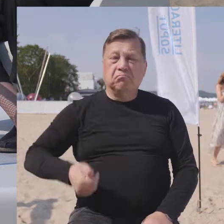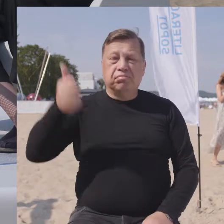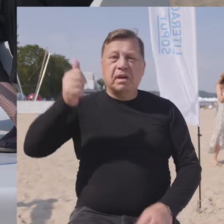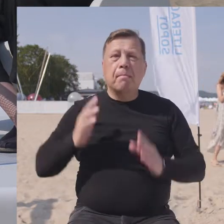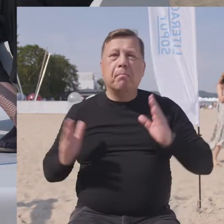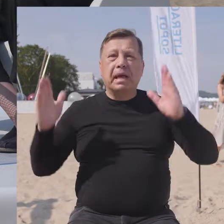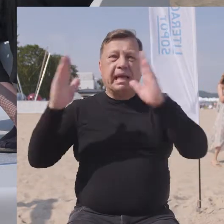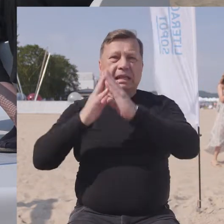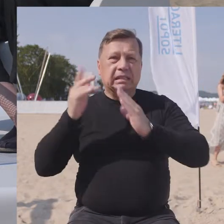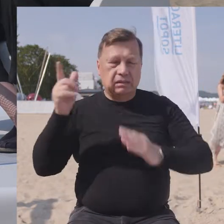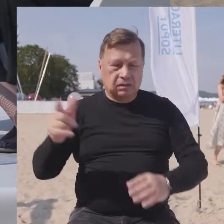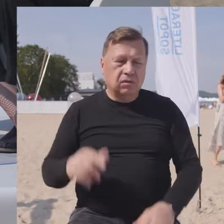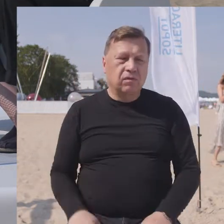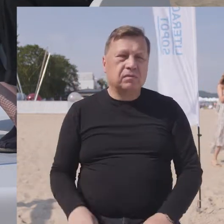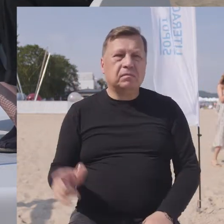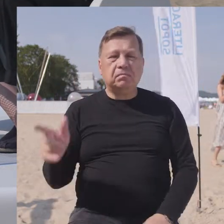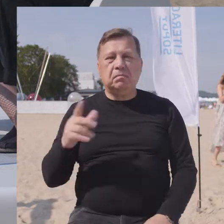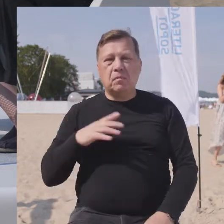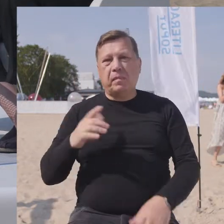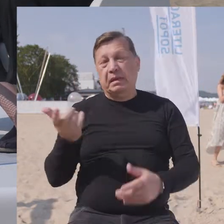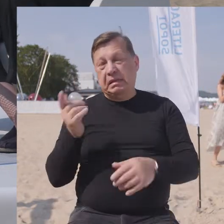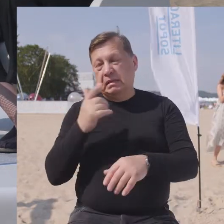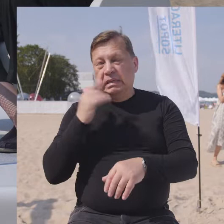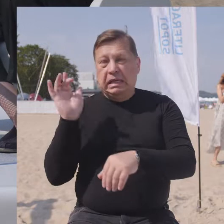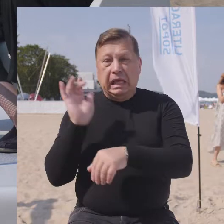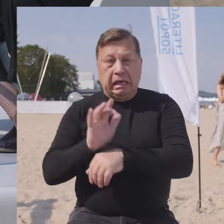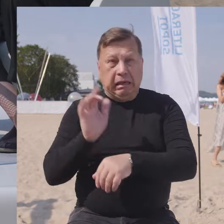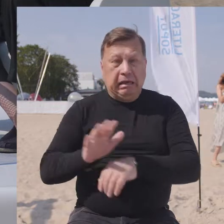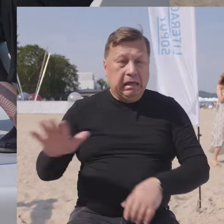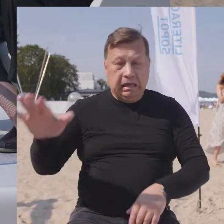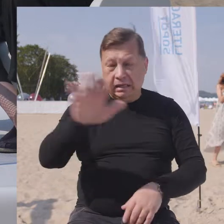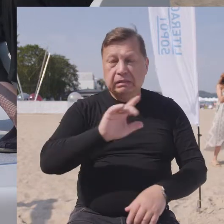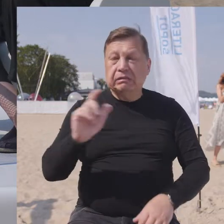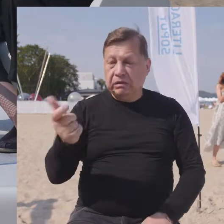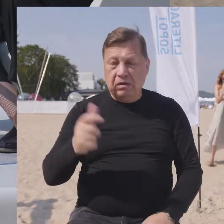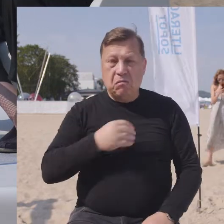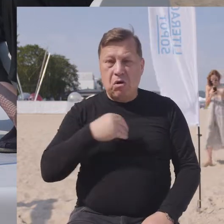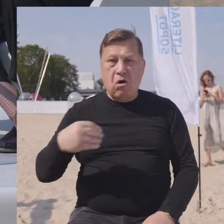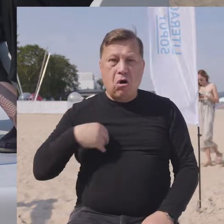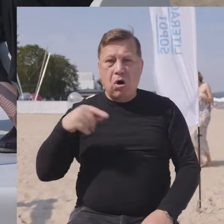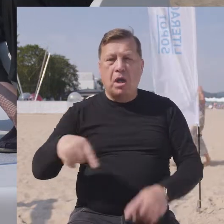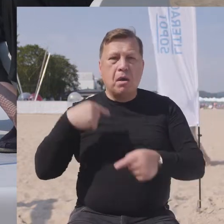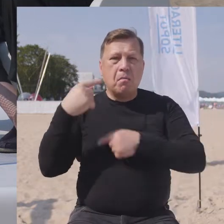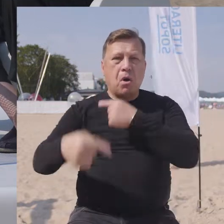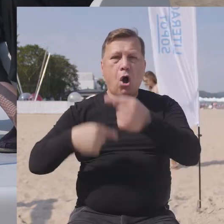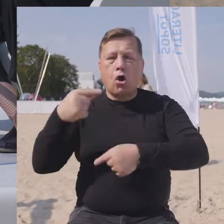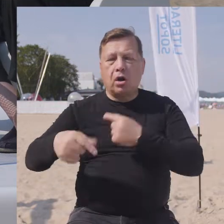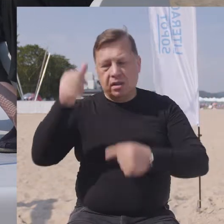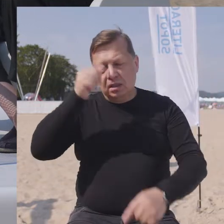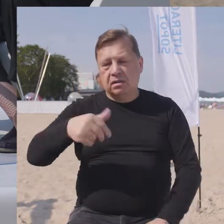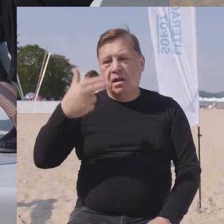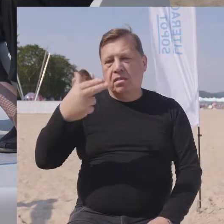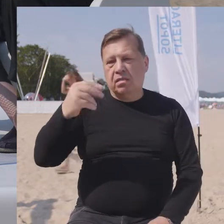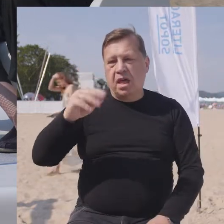się pejoratywnie, tak przynajmniej miało to zabrzmieć, że mamy w Polsce pokolenie Netflixa, właśnie